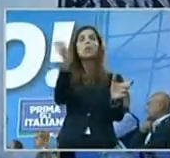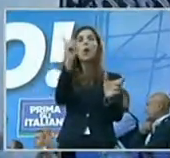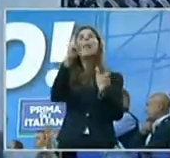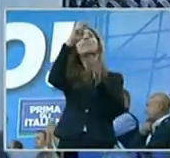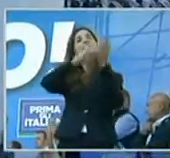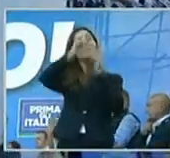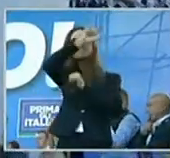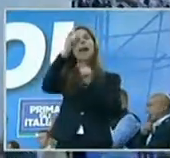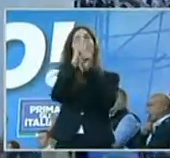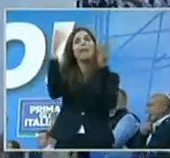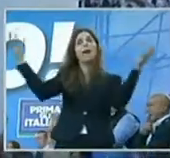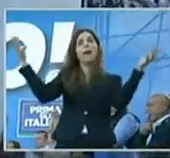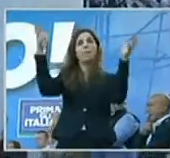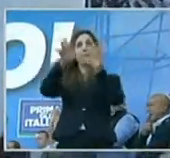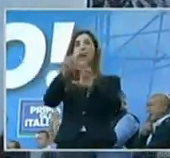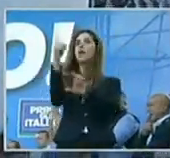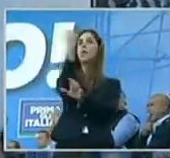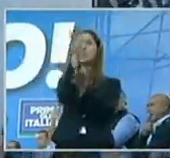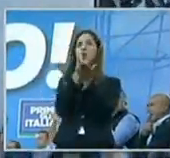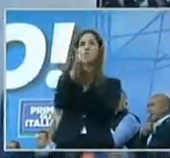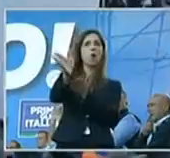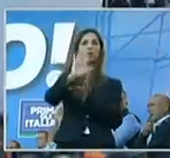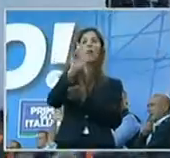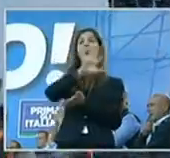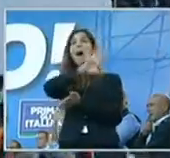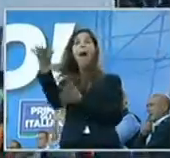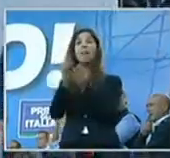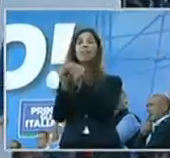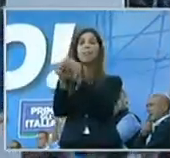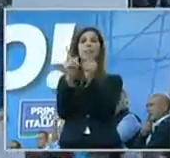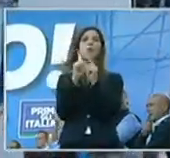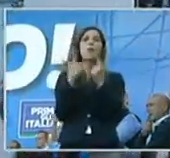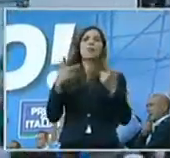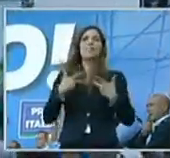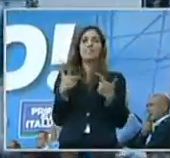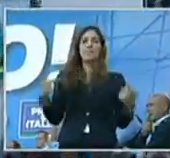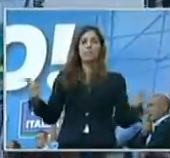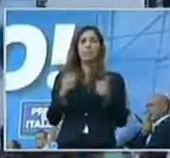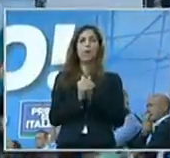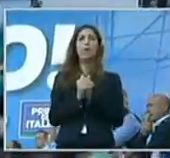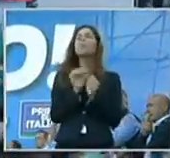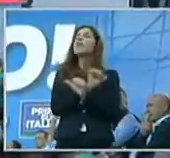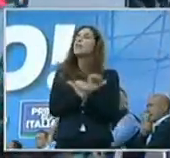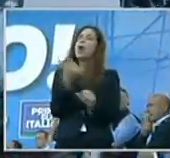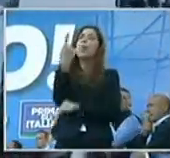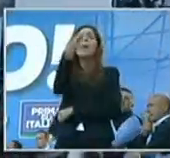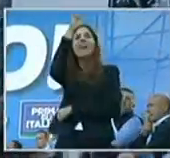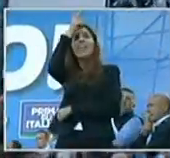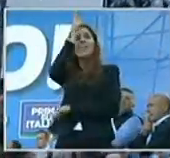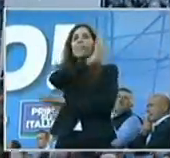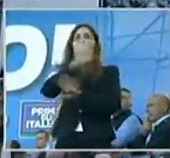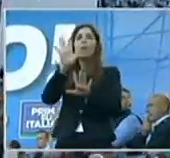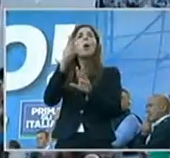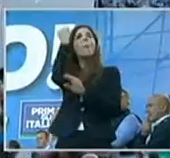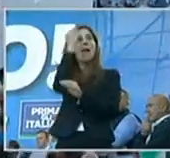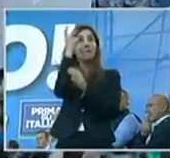italiani. Altri sistemi non ne esistono. Solo un cretino può pensare di combattere